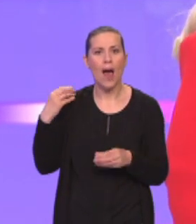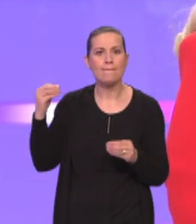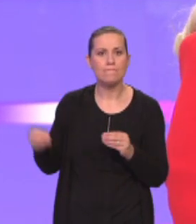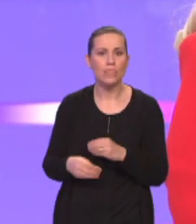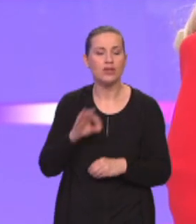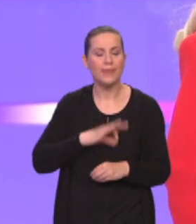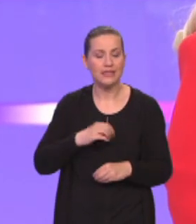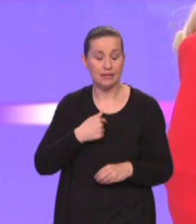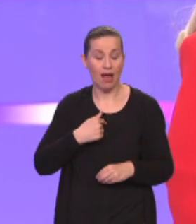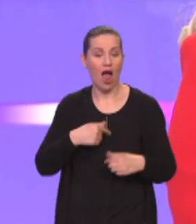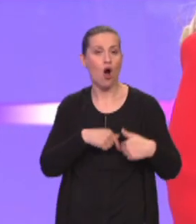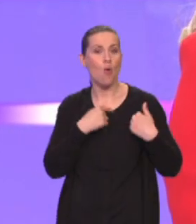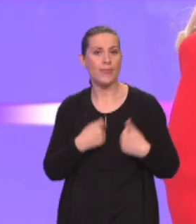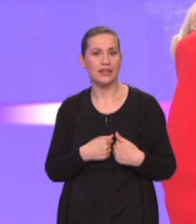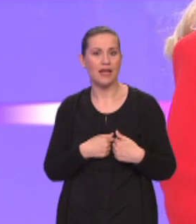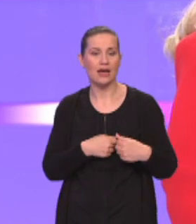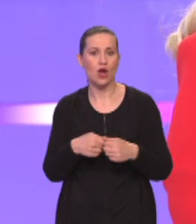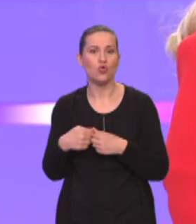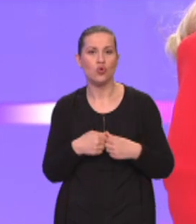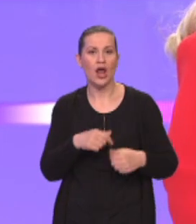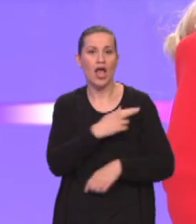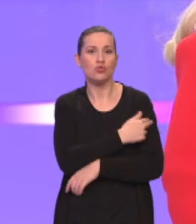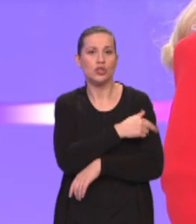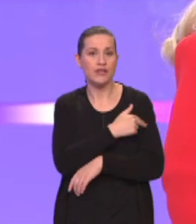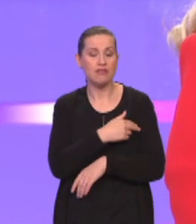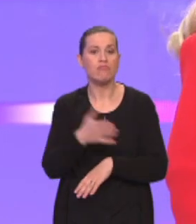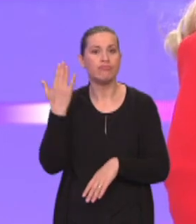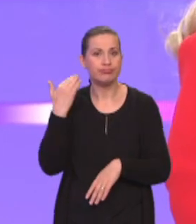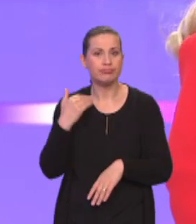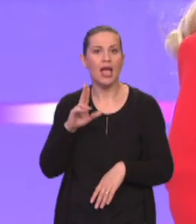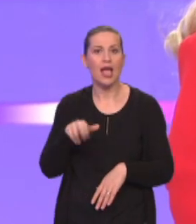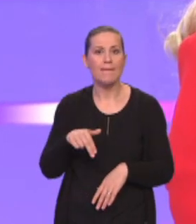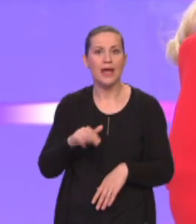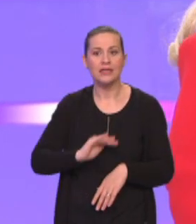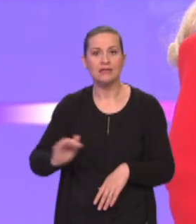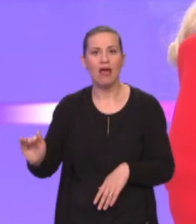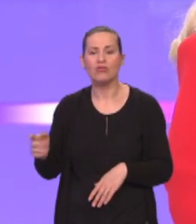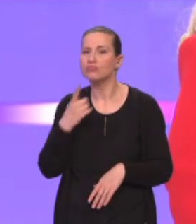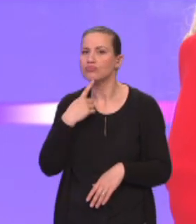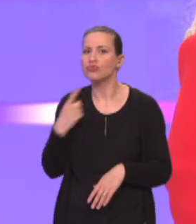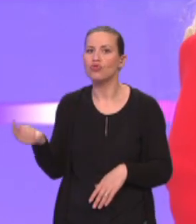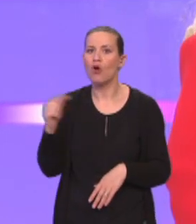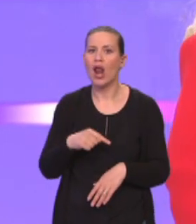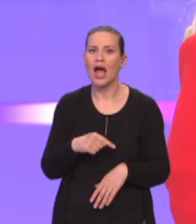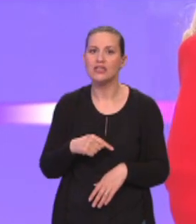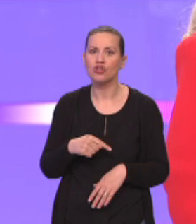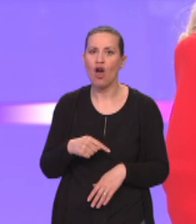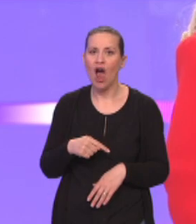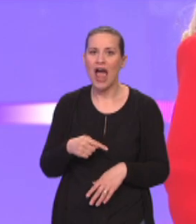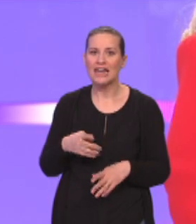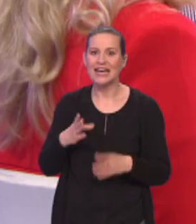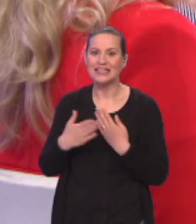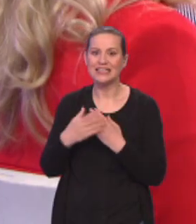Potpredsjednica sam Hrvatske humanitarne udruge u Švicarskoj i imali smo djecu koja su dolazila na protonsko zračenje, znači